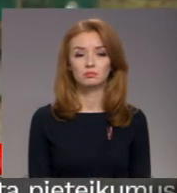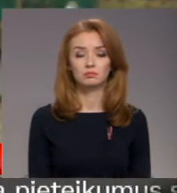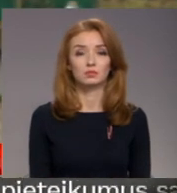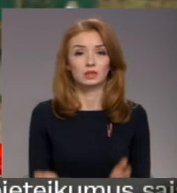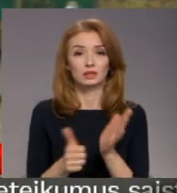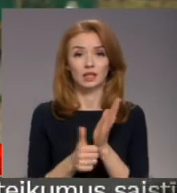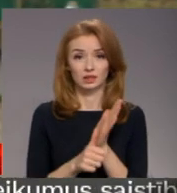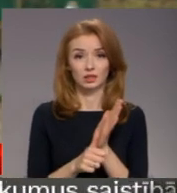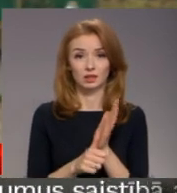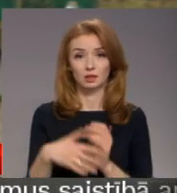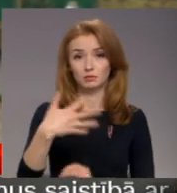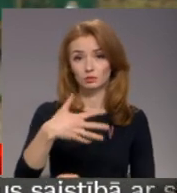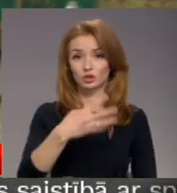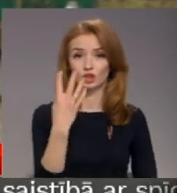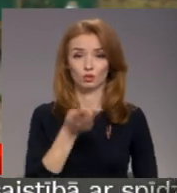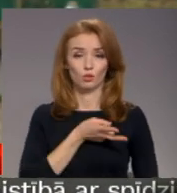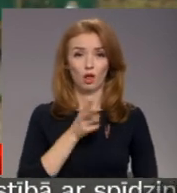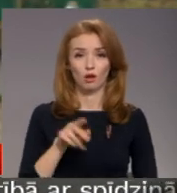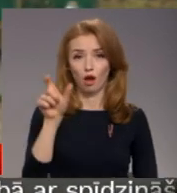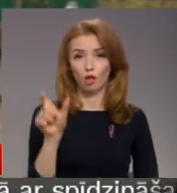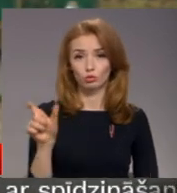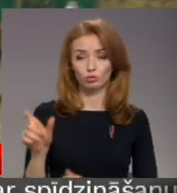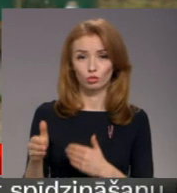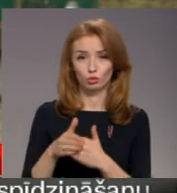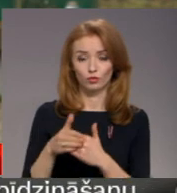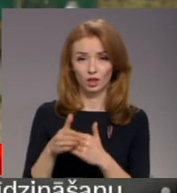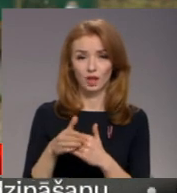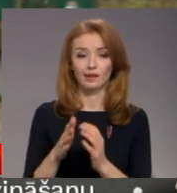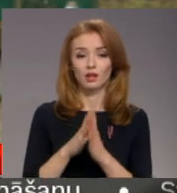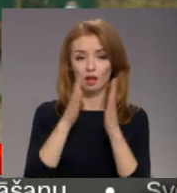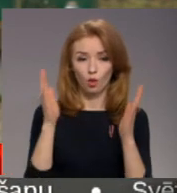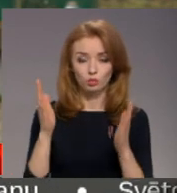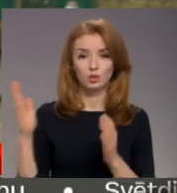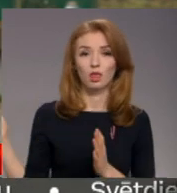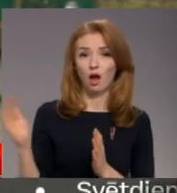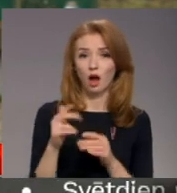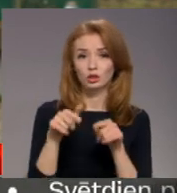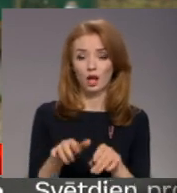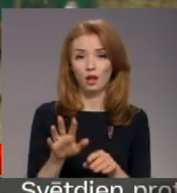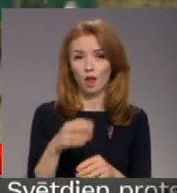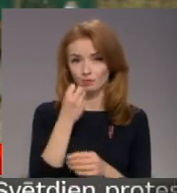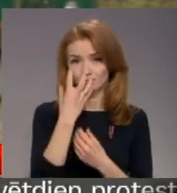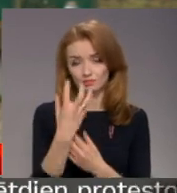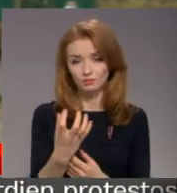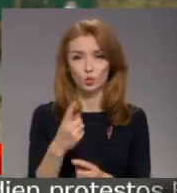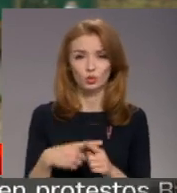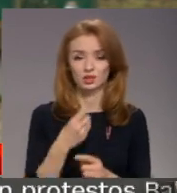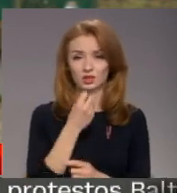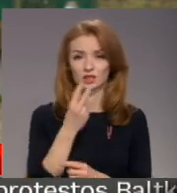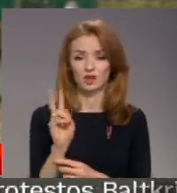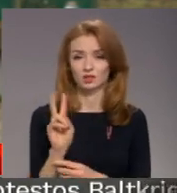Sestdien 54 bojāgājušo tuvinieki un daudzi cietušie šurp nāks, lai noliktu svecīti aizgājēju